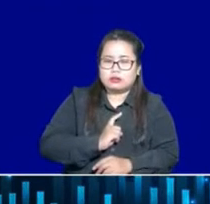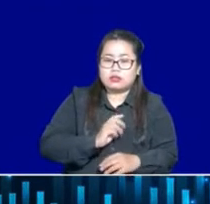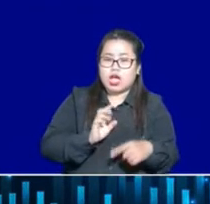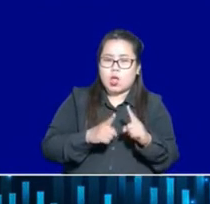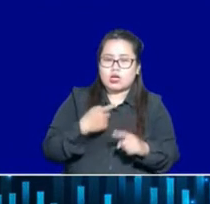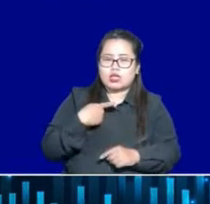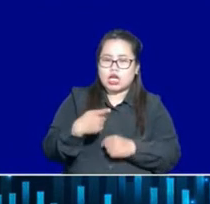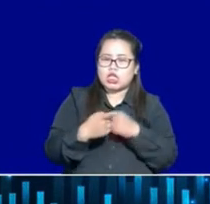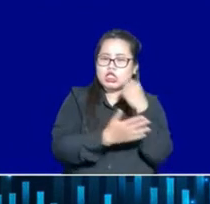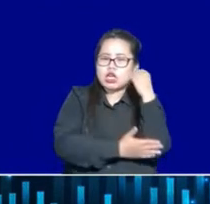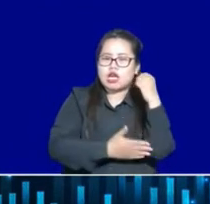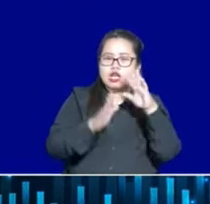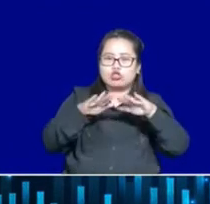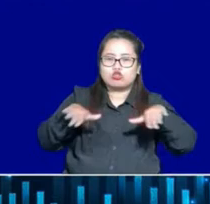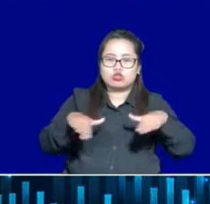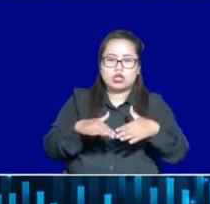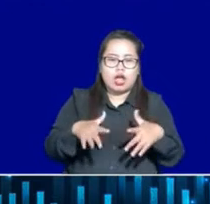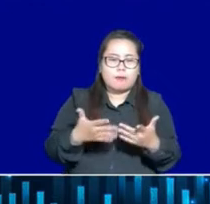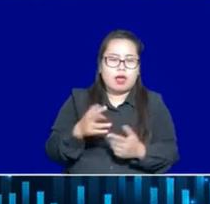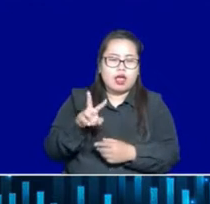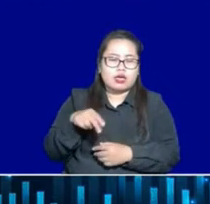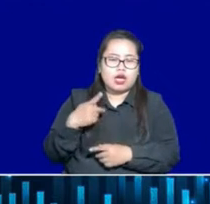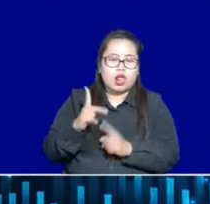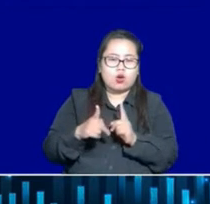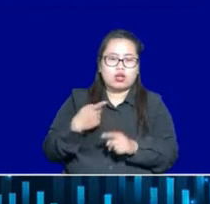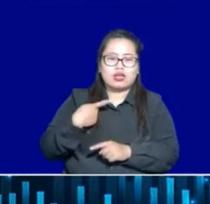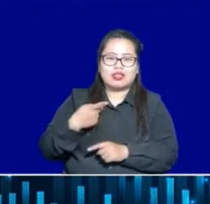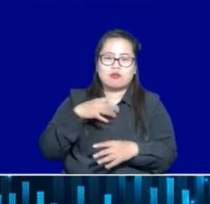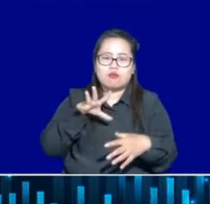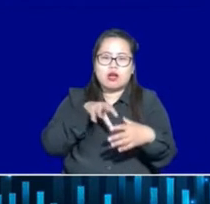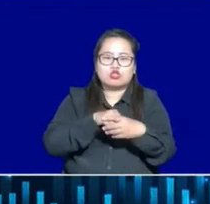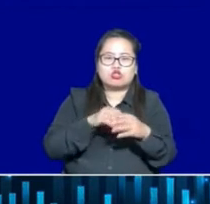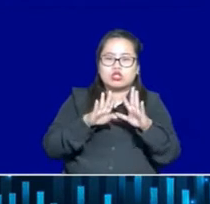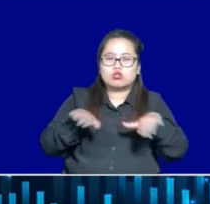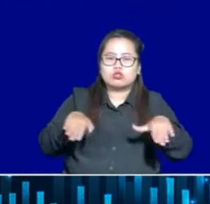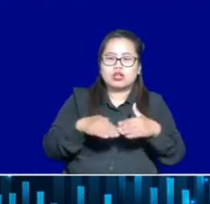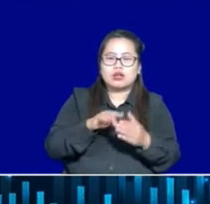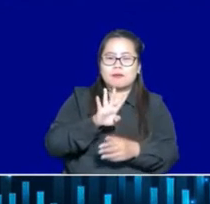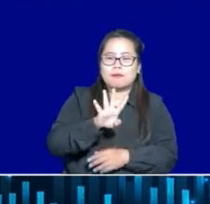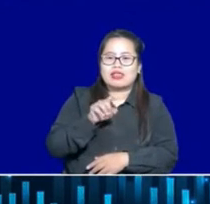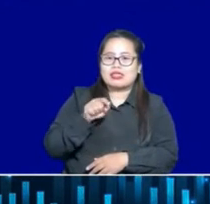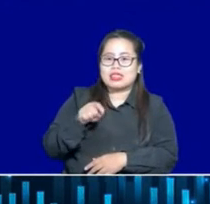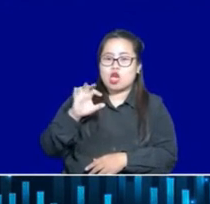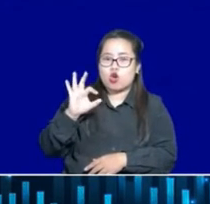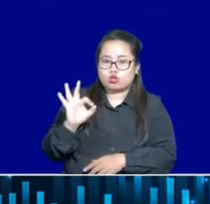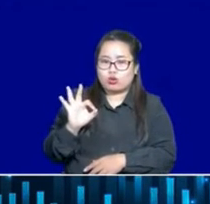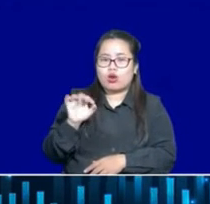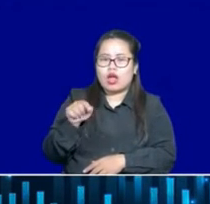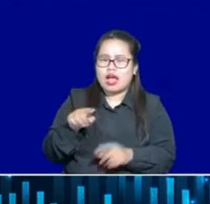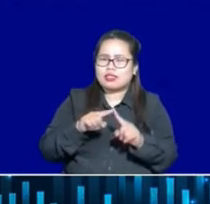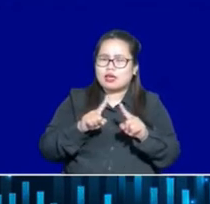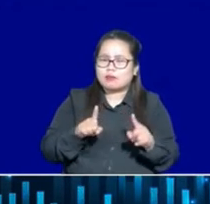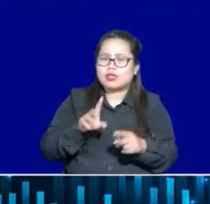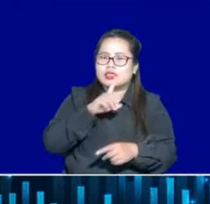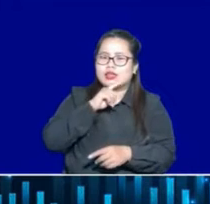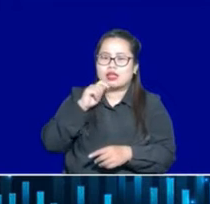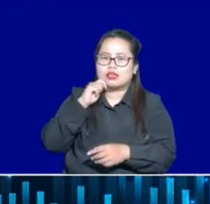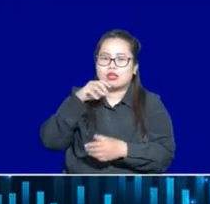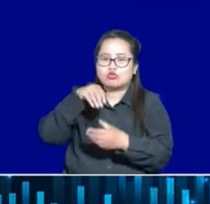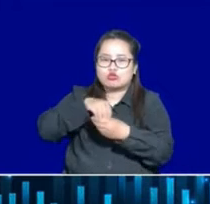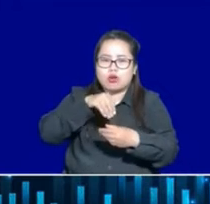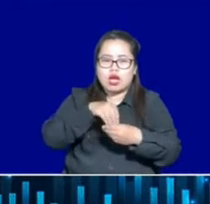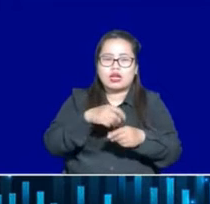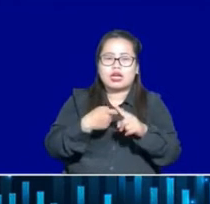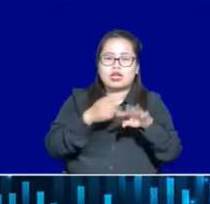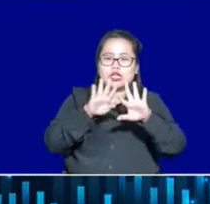negara industri, apalagi kita mau masuk di industri 4.0. Tapi sumbangan dari industri manufaktur